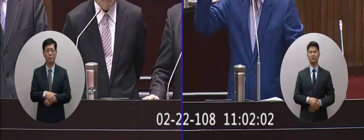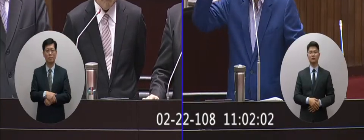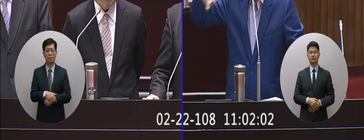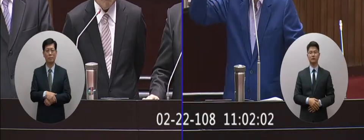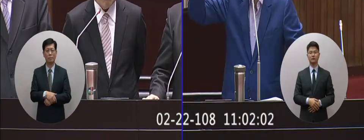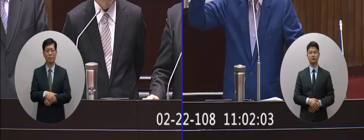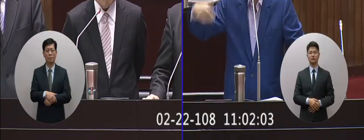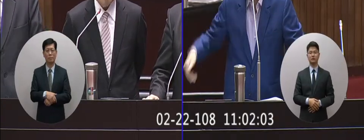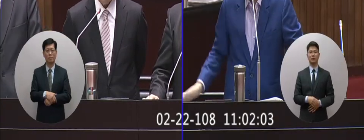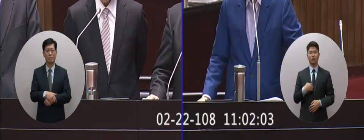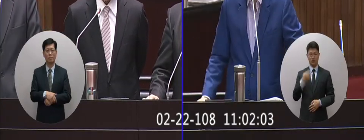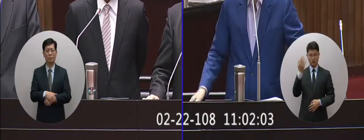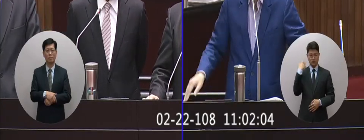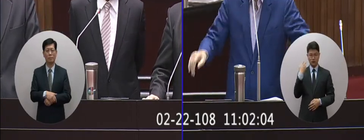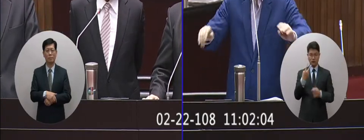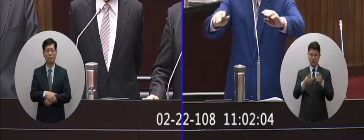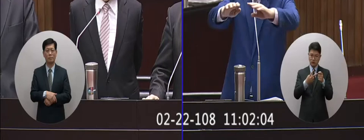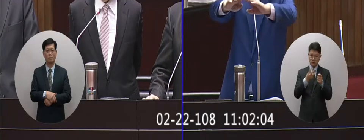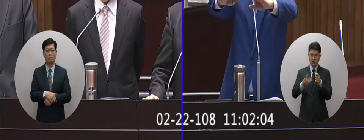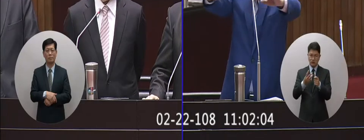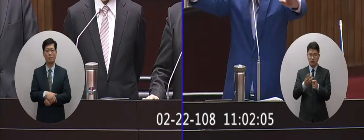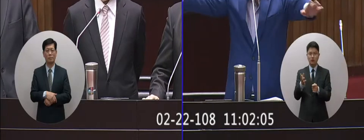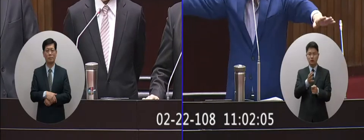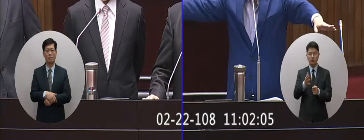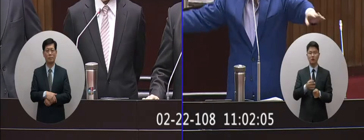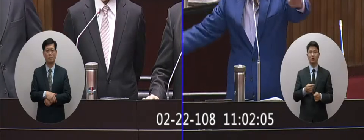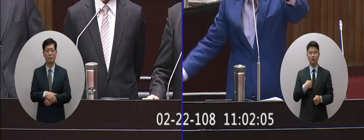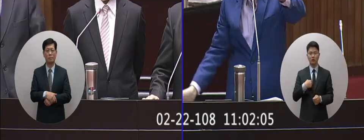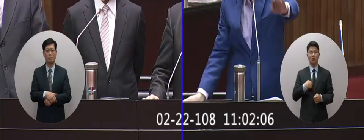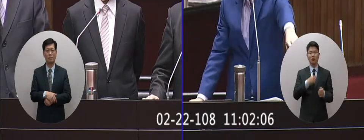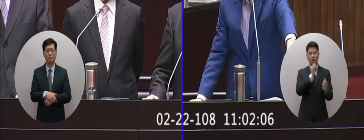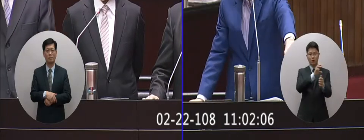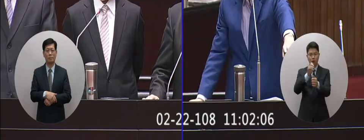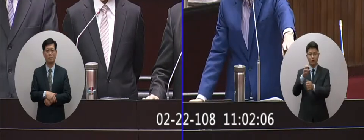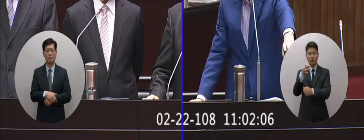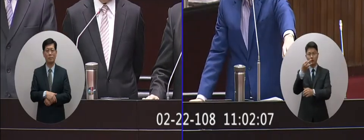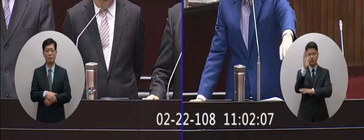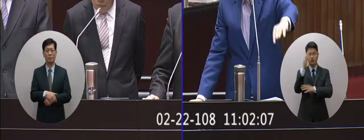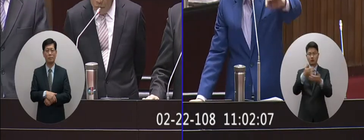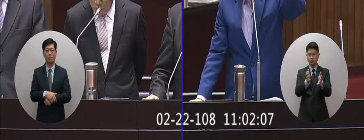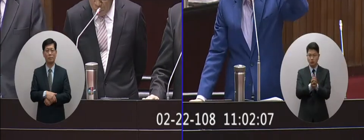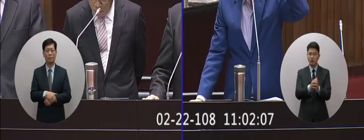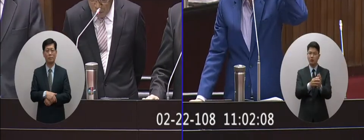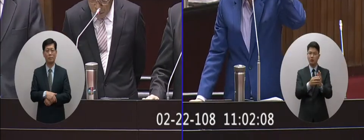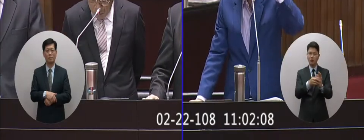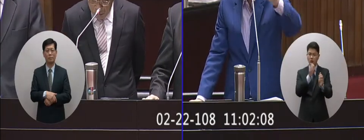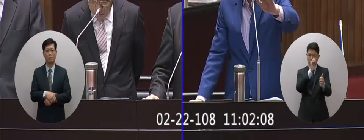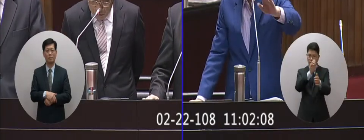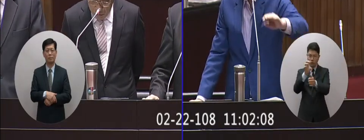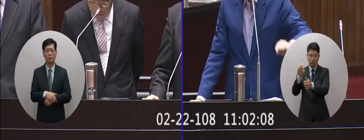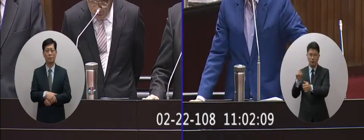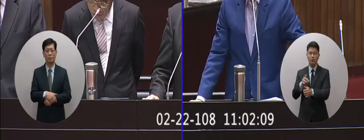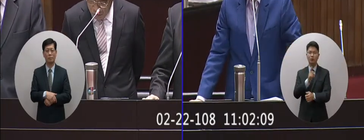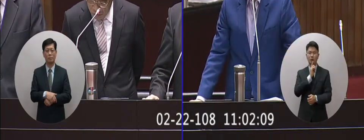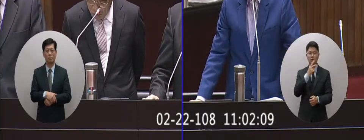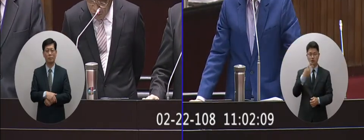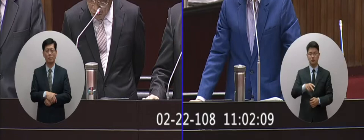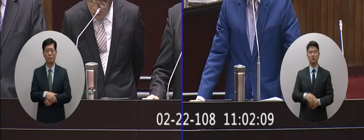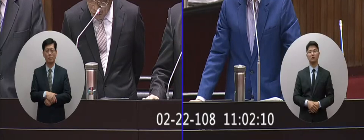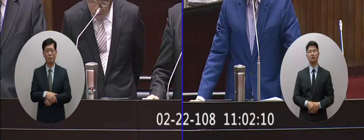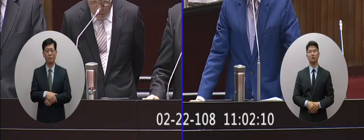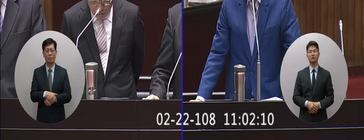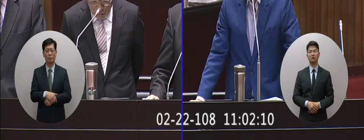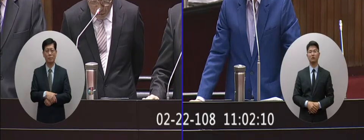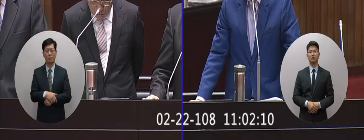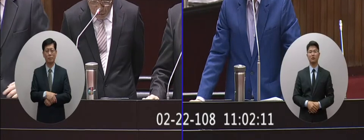花了之前花了2-3年时间去说服了财政部，去说服了。我们这